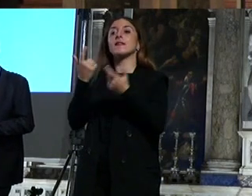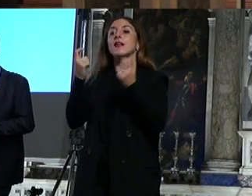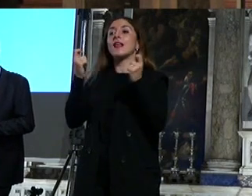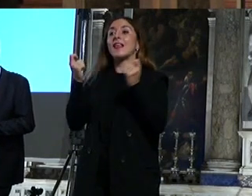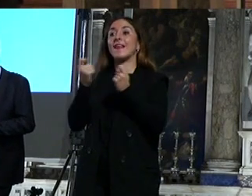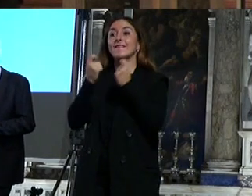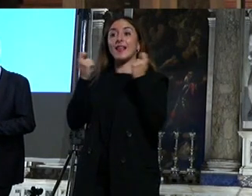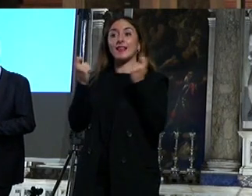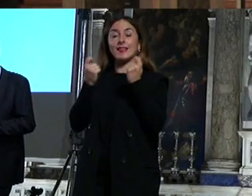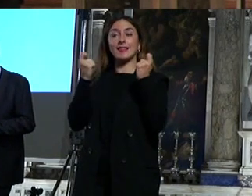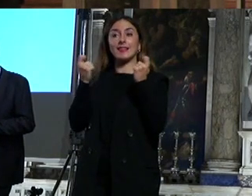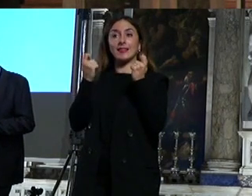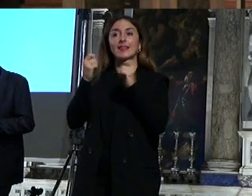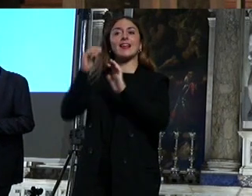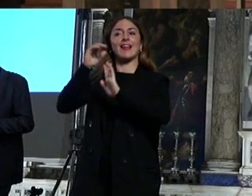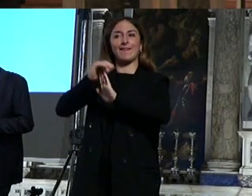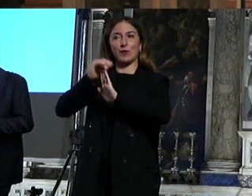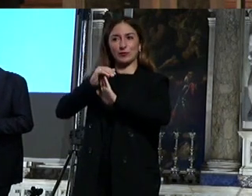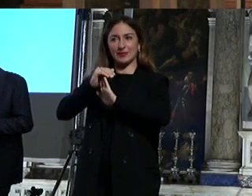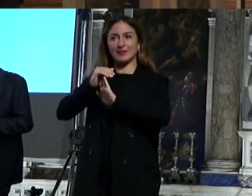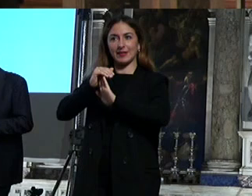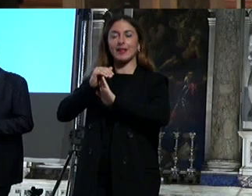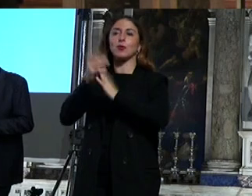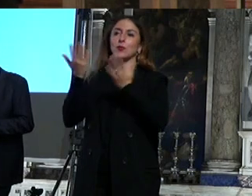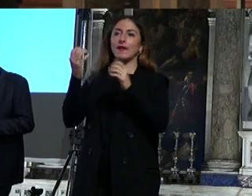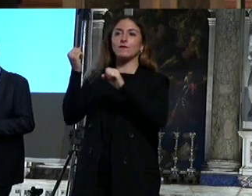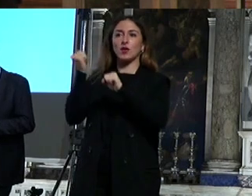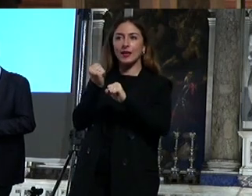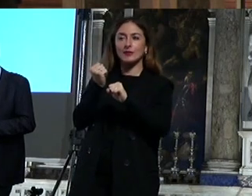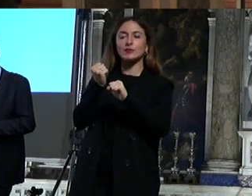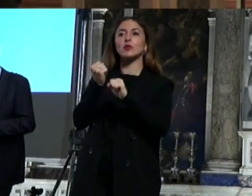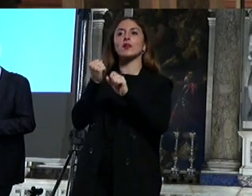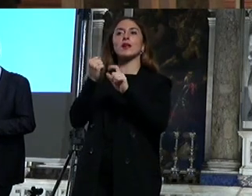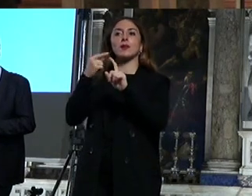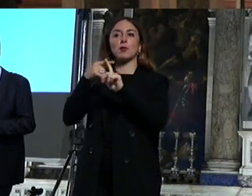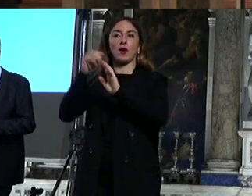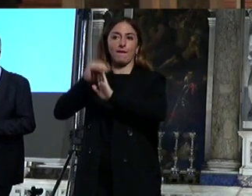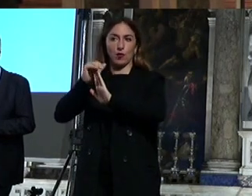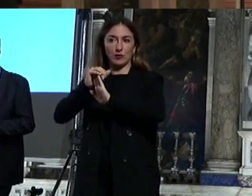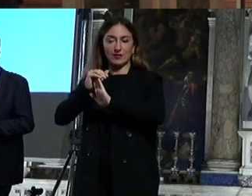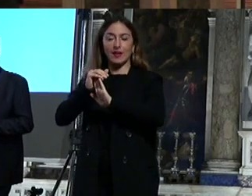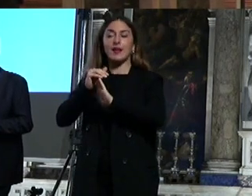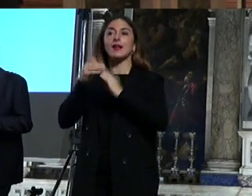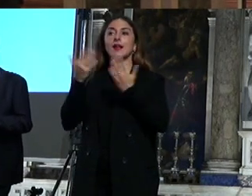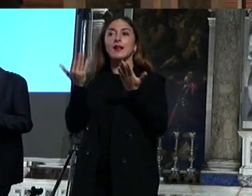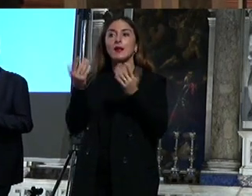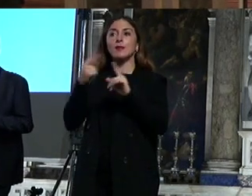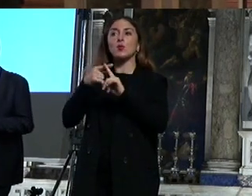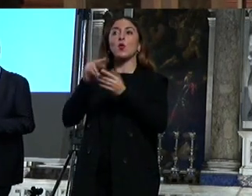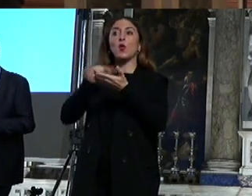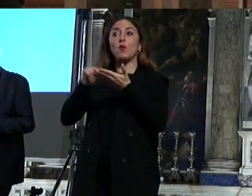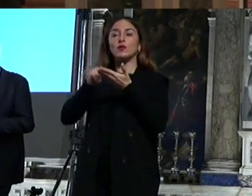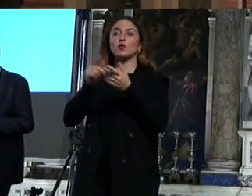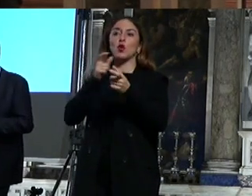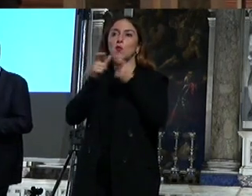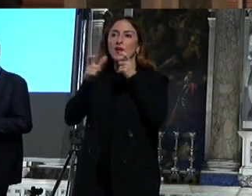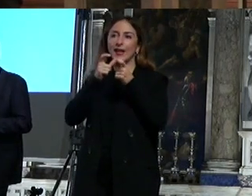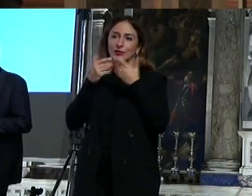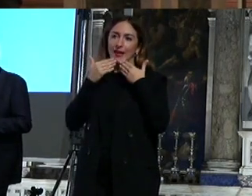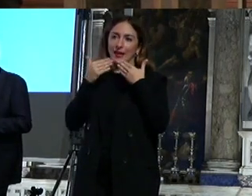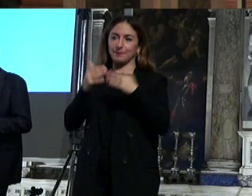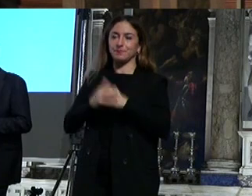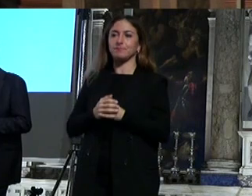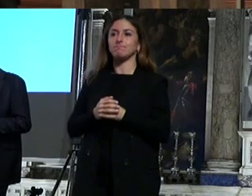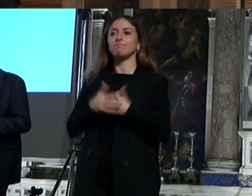di Ca' Foscari, quindi Fondazione e Ca' Foscari, e inoltre anche l'Ufficio Comunicazione.